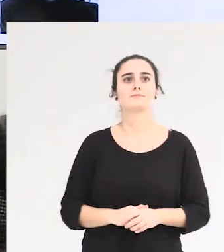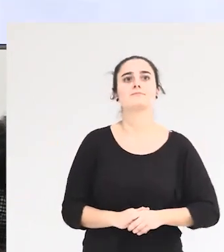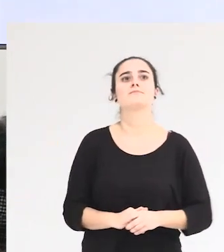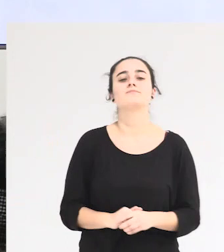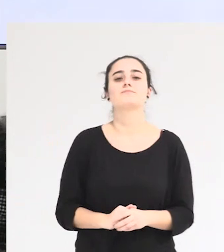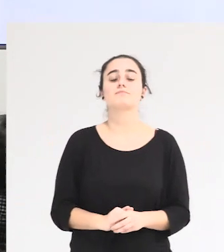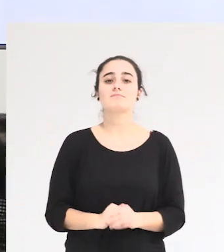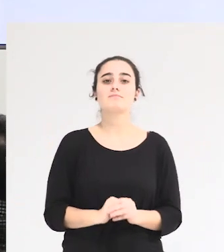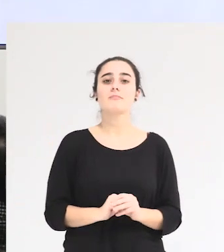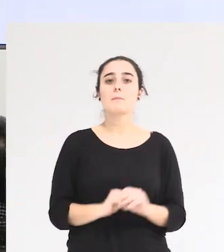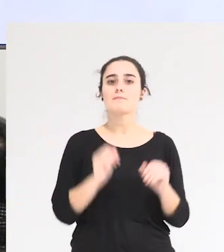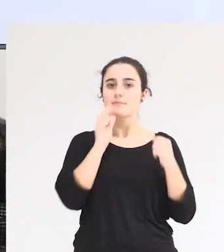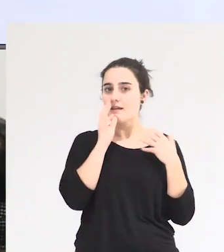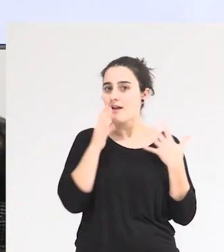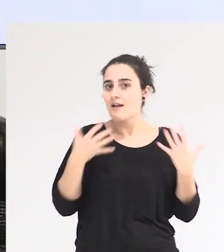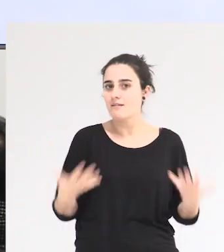Gaur egun,